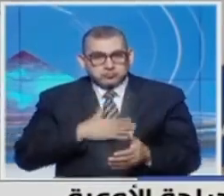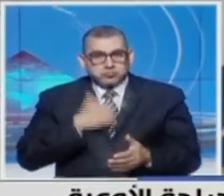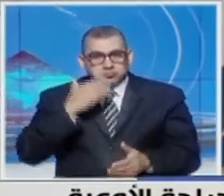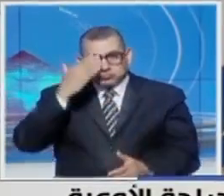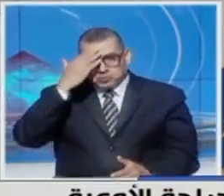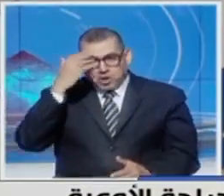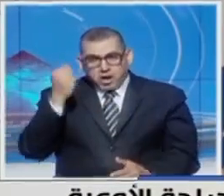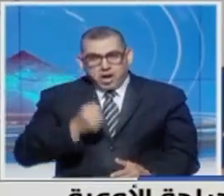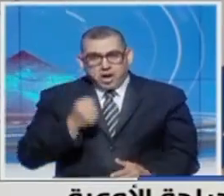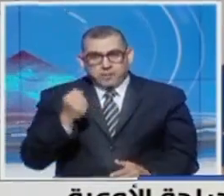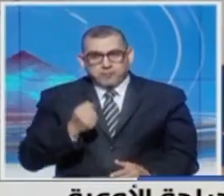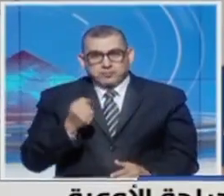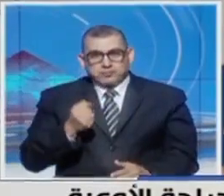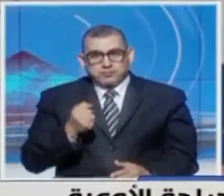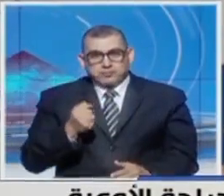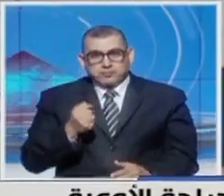بنرحب